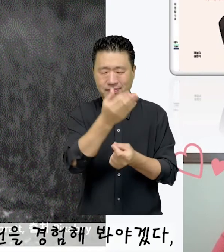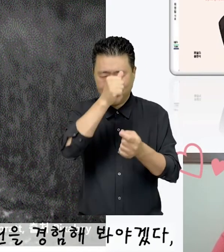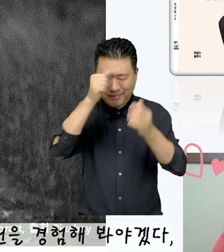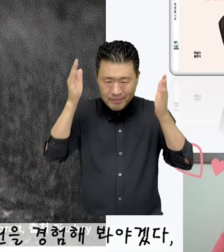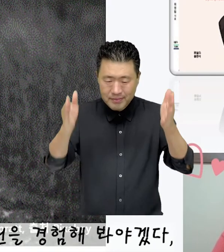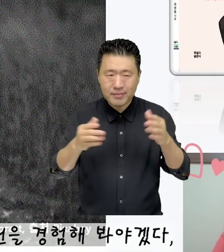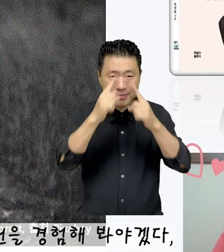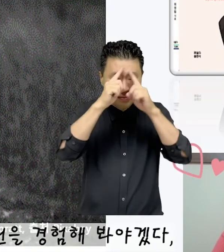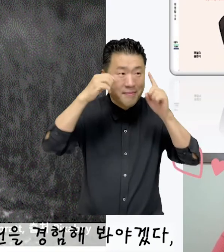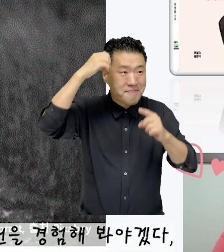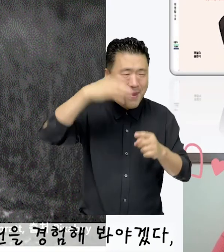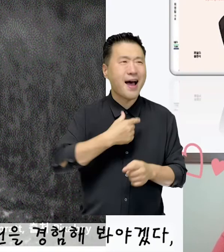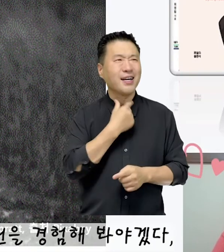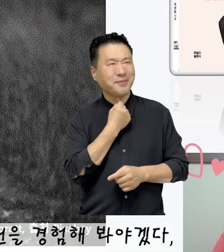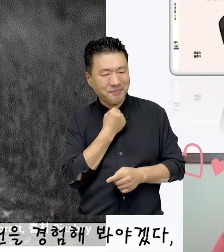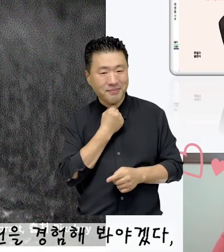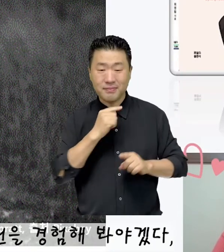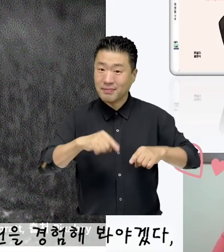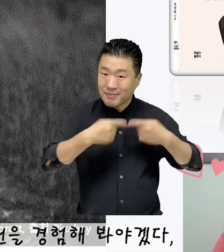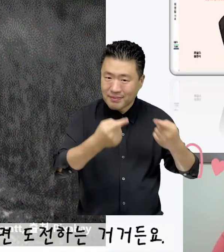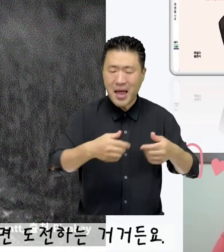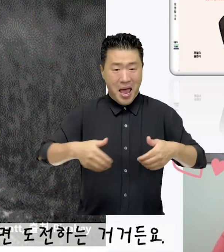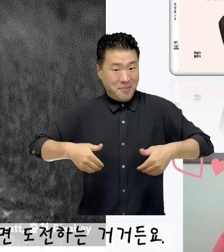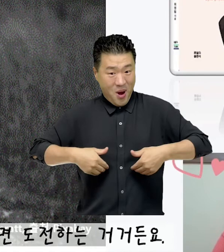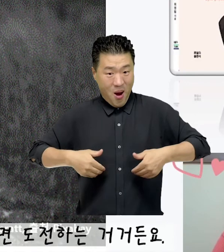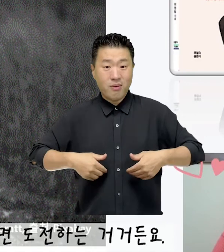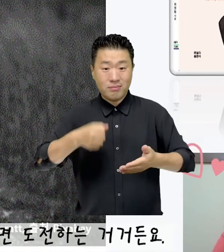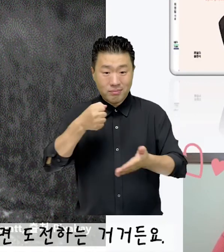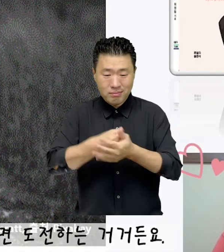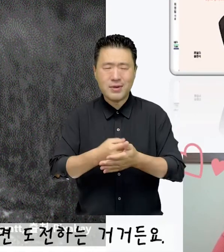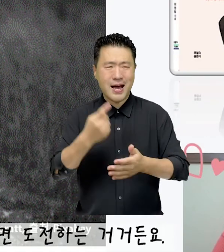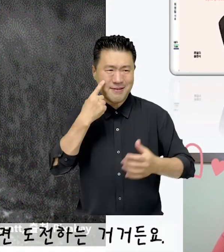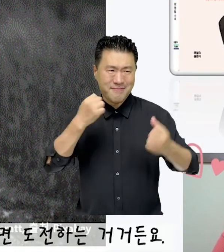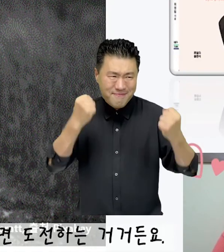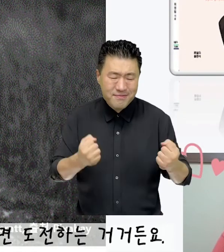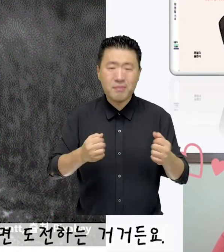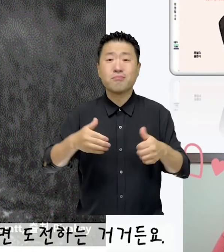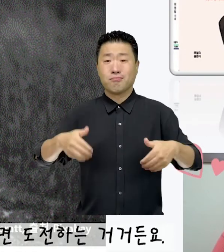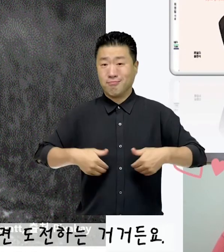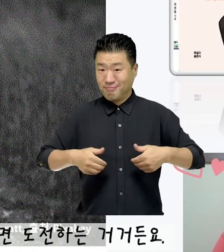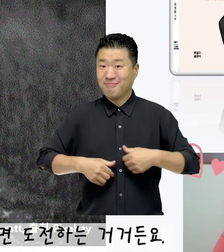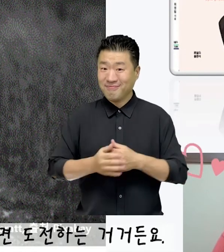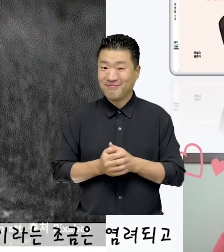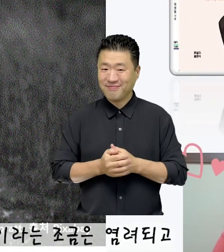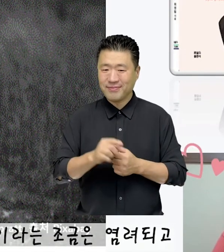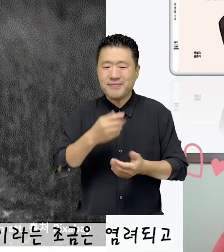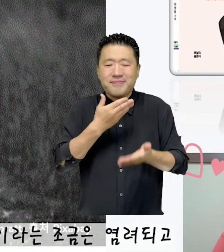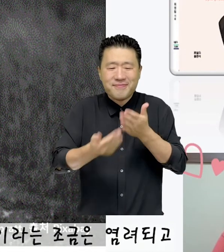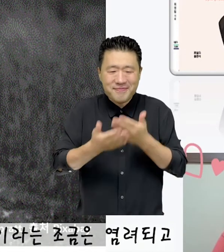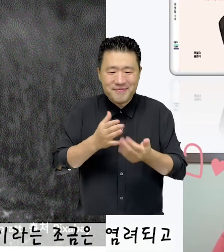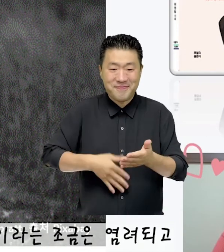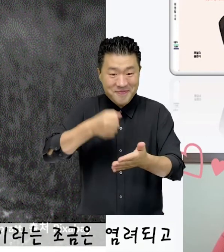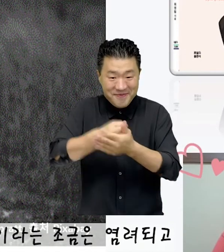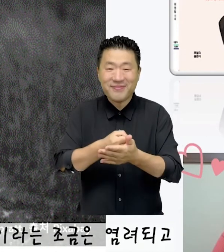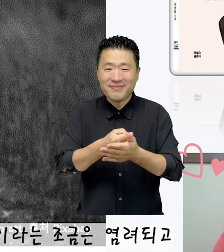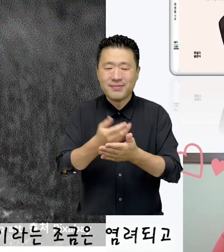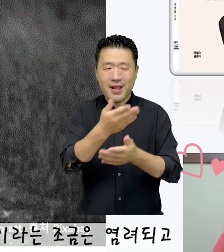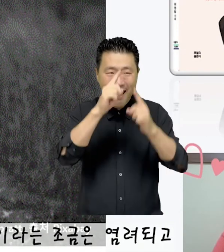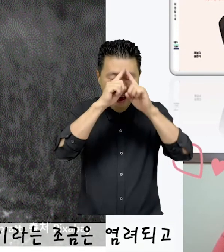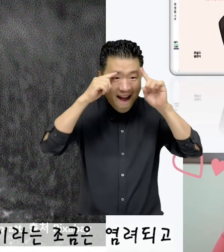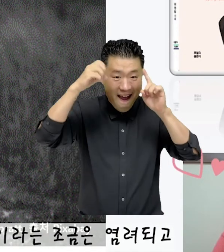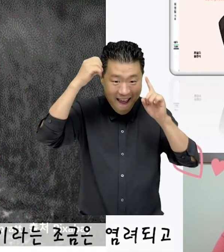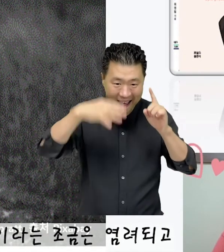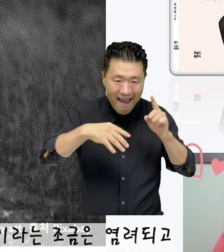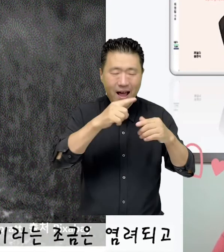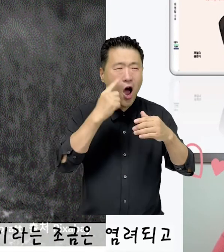여러분의 삶에서 대학원을 경험해 봐야겠다, 필요하다 하면 도전하는 거거든요. 그런 경험을 해보기로